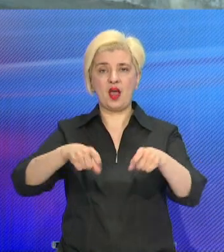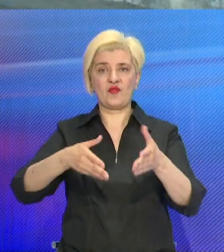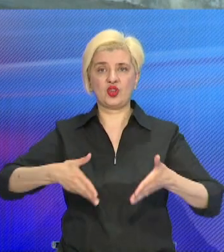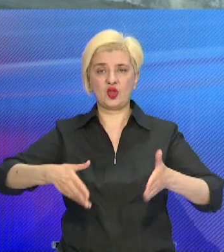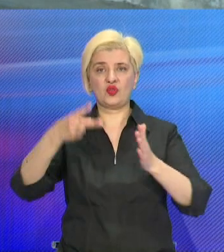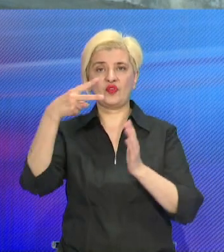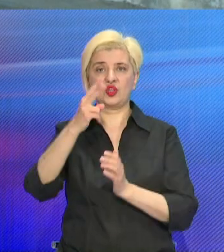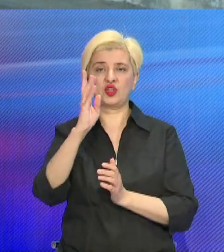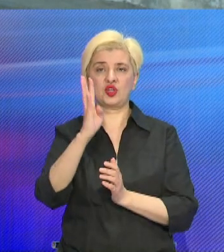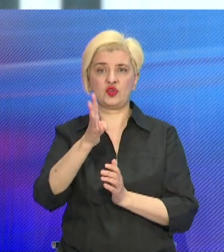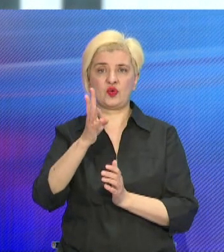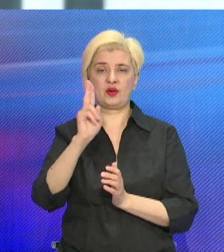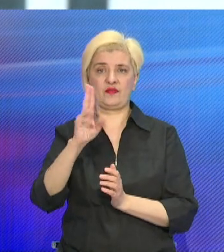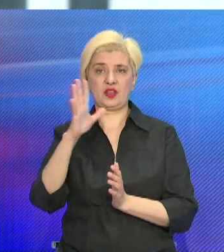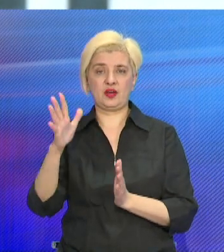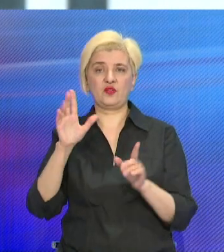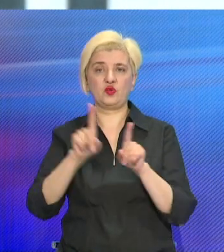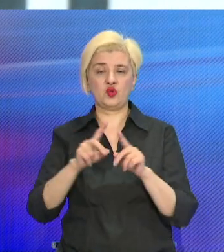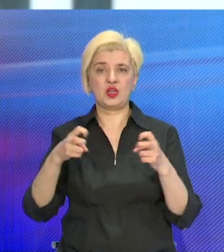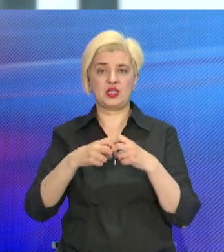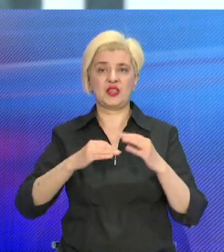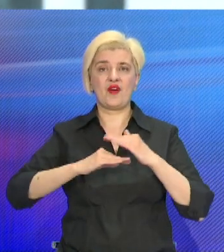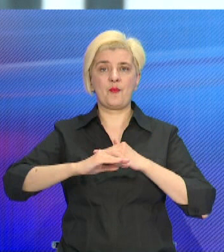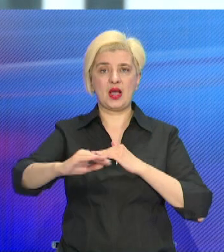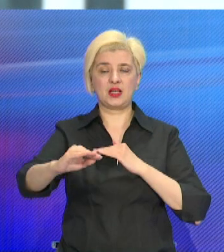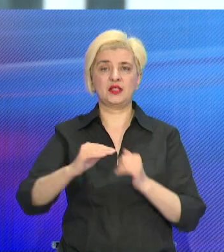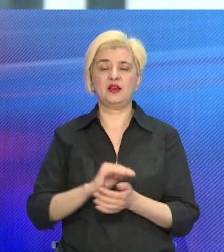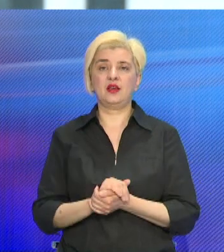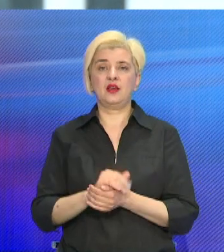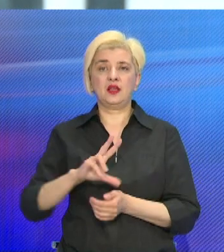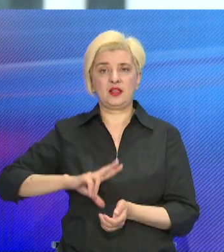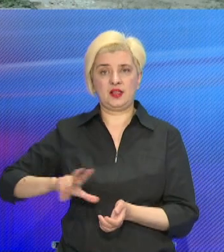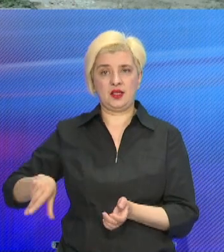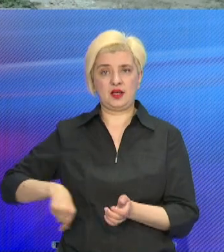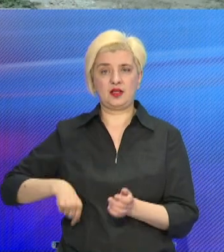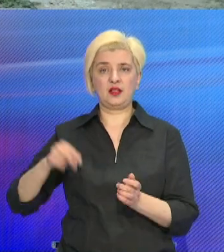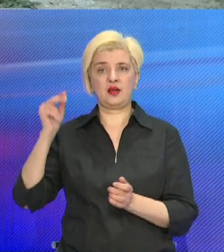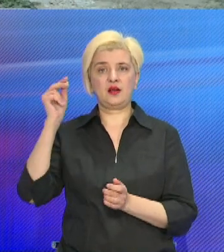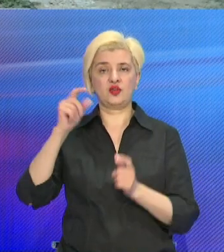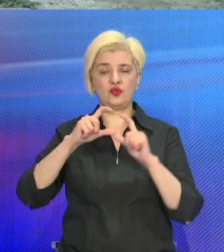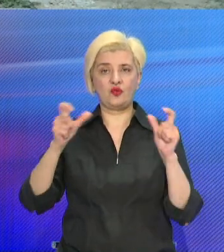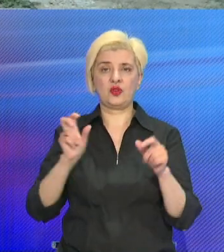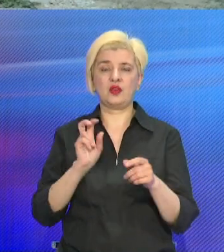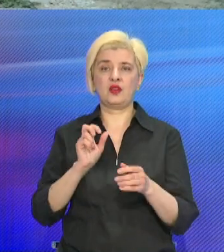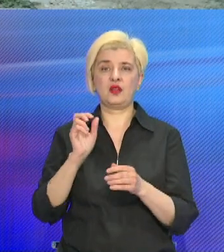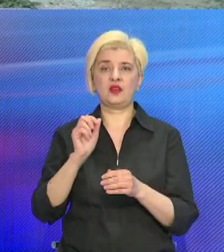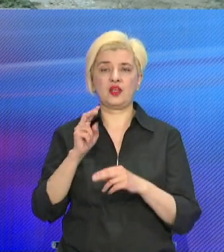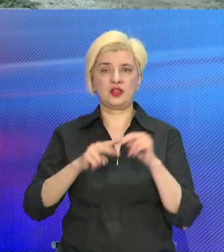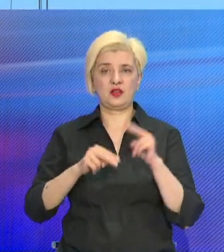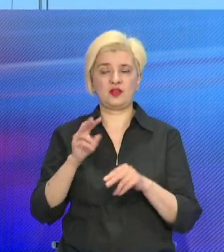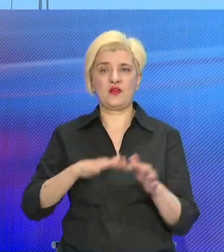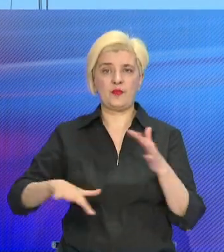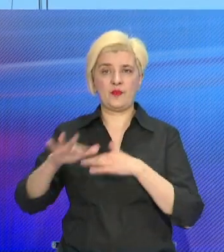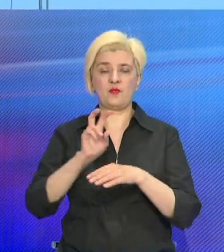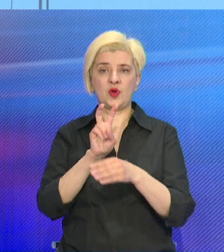дорожек будет резиновое покрытие. Директор научальной установы на будовничую пляцовку наведывается як на працу. У яе все на контроле.